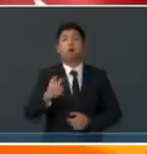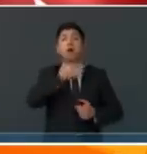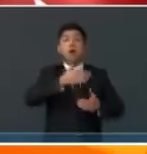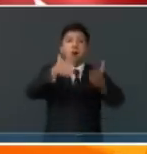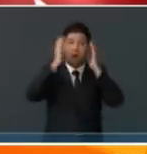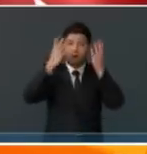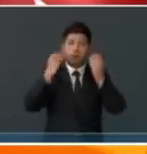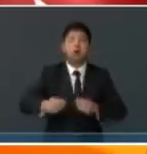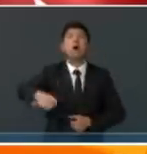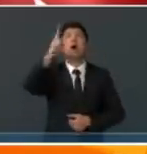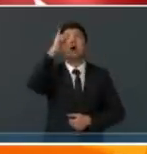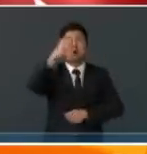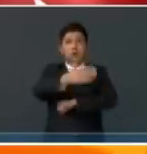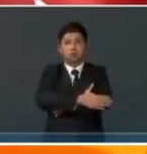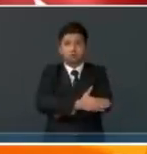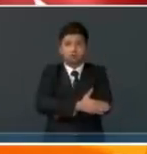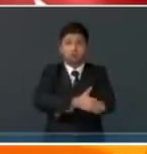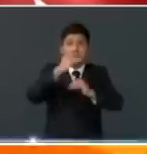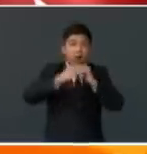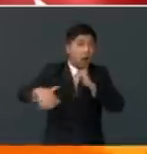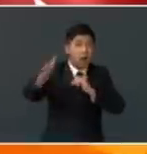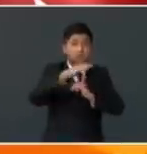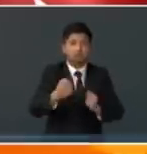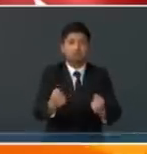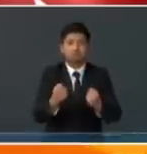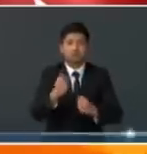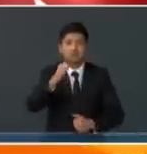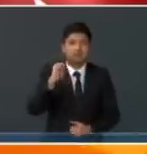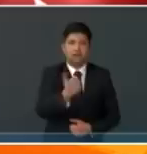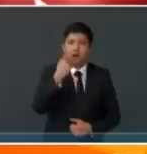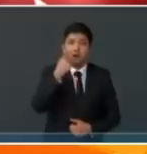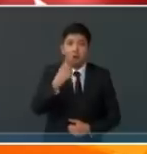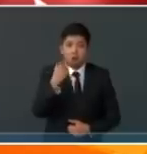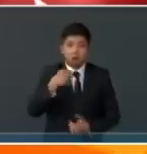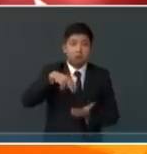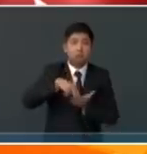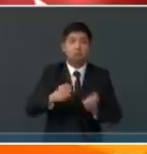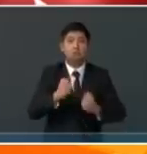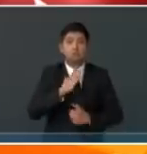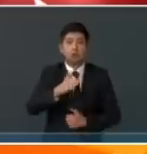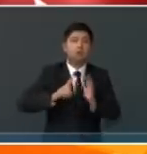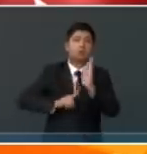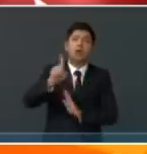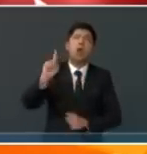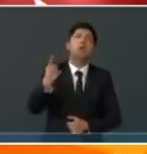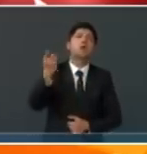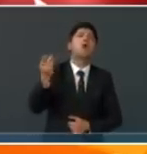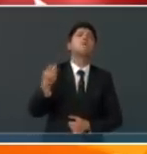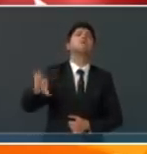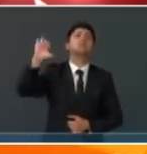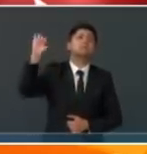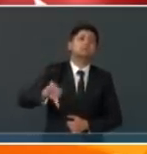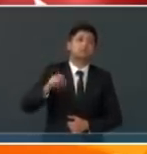hamdolsun Allah'ın yardımı ve milletimizin dirayetli duruşu sayesinde bunu başaramadılar